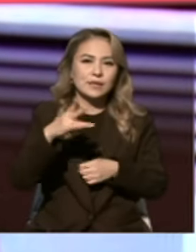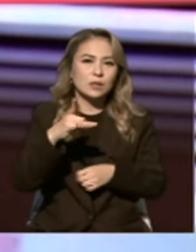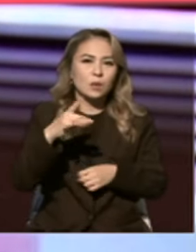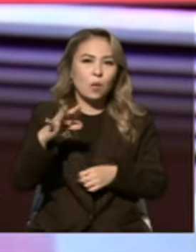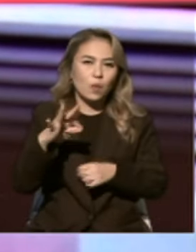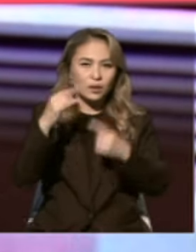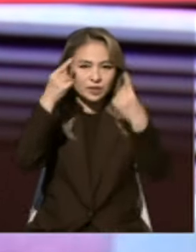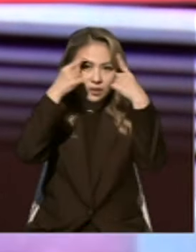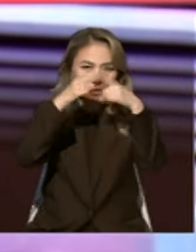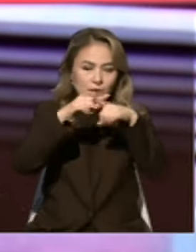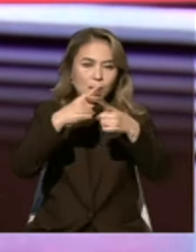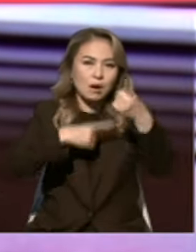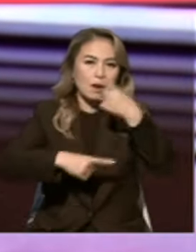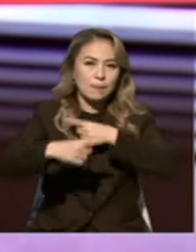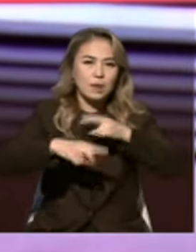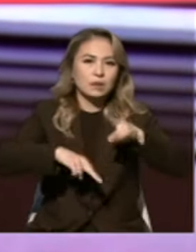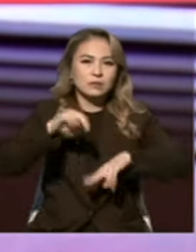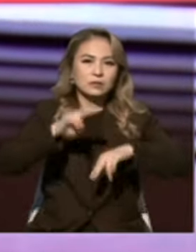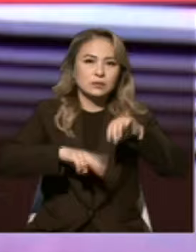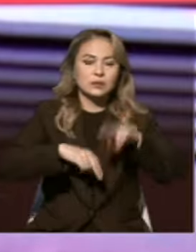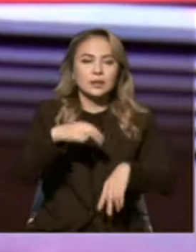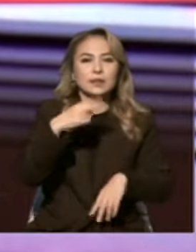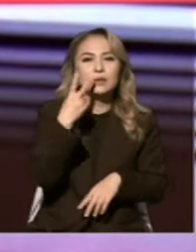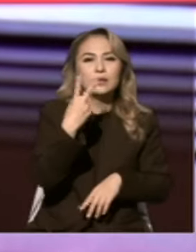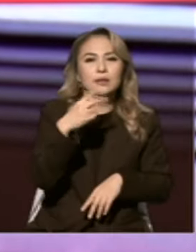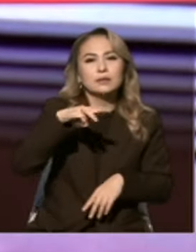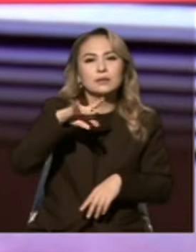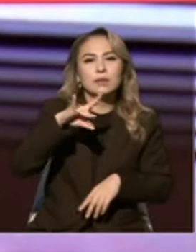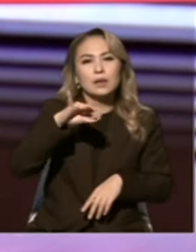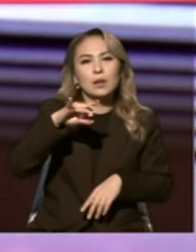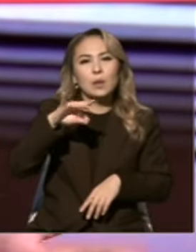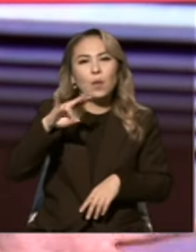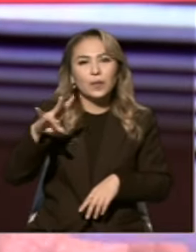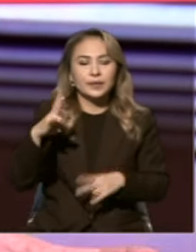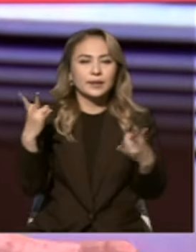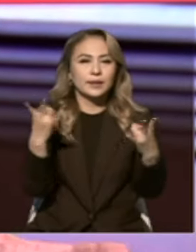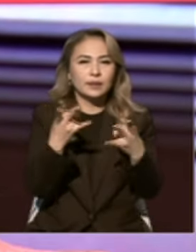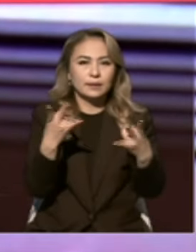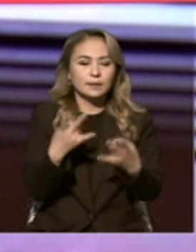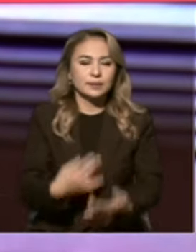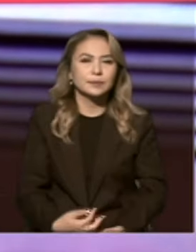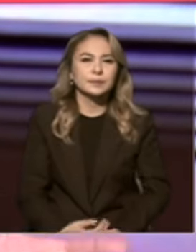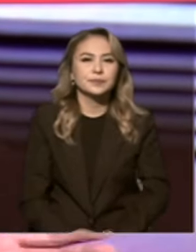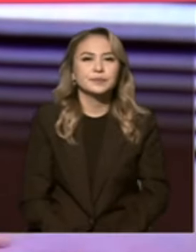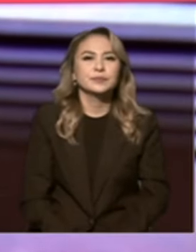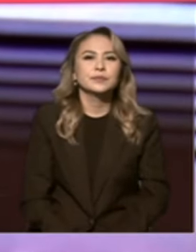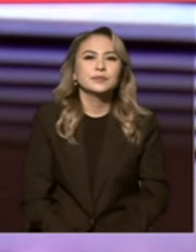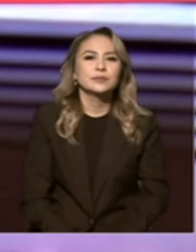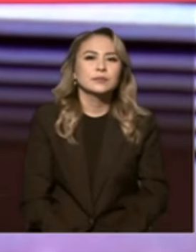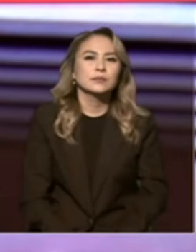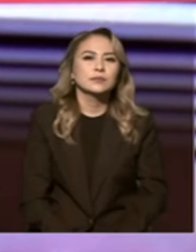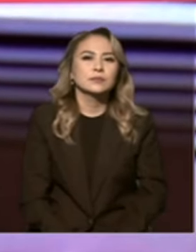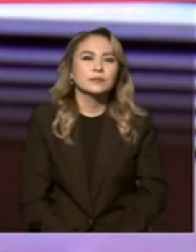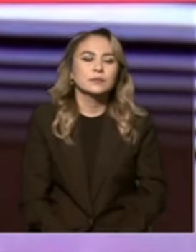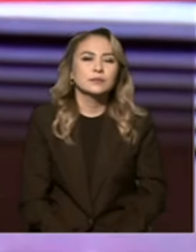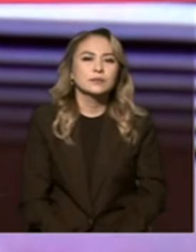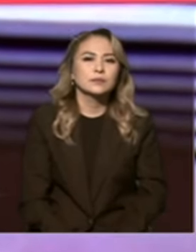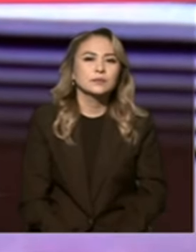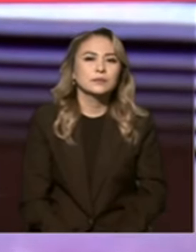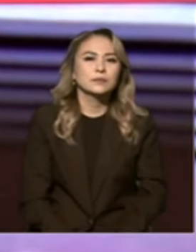құрылысты қалпына келтіру үшін 2 триллион ақша керек. Ол қайдан? Мысалға былай қарасаңыз, ол қалта